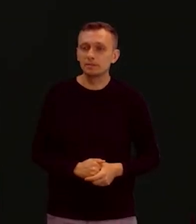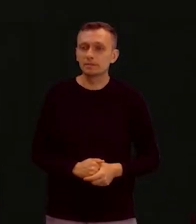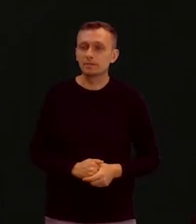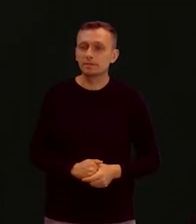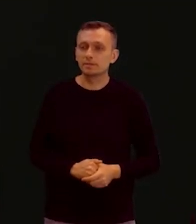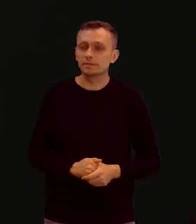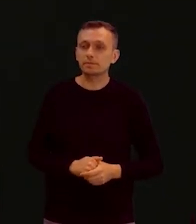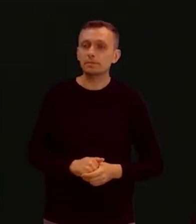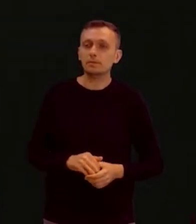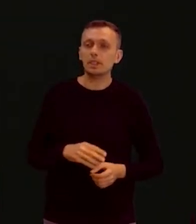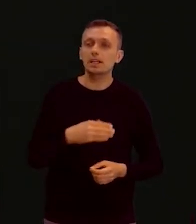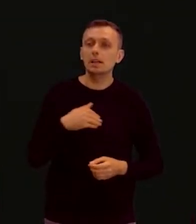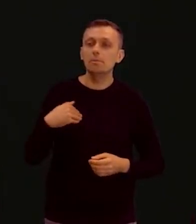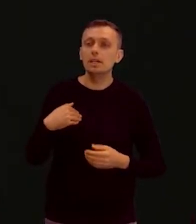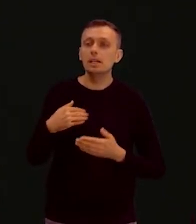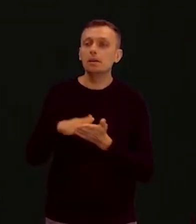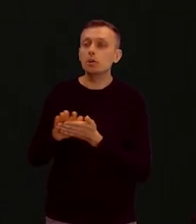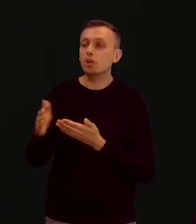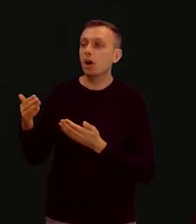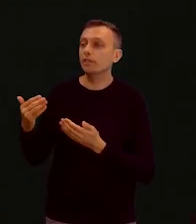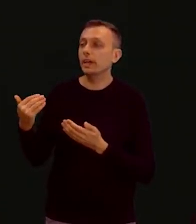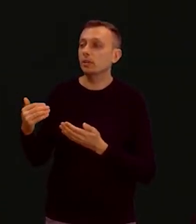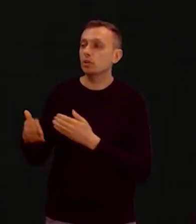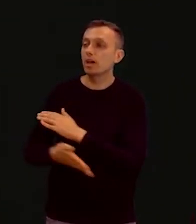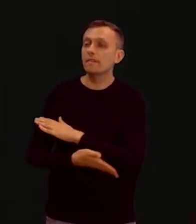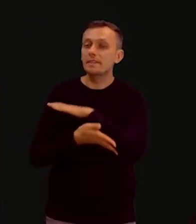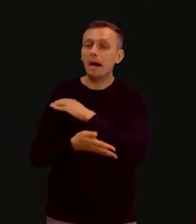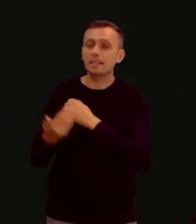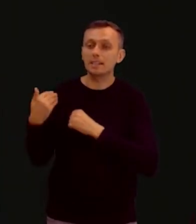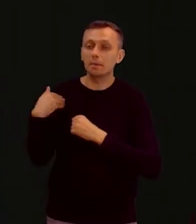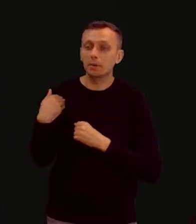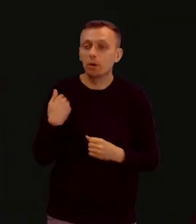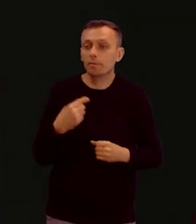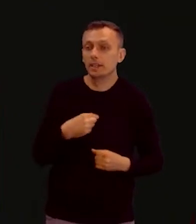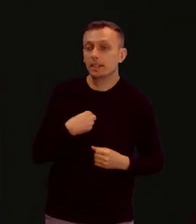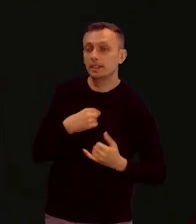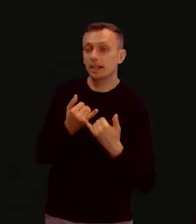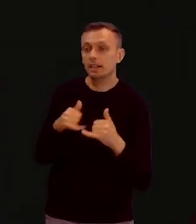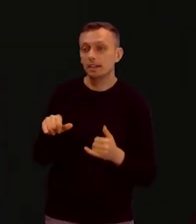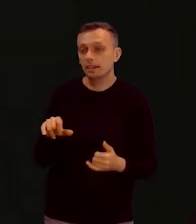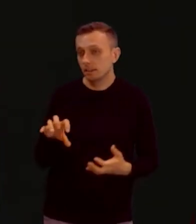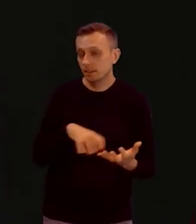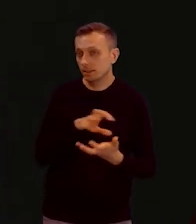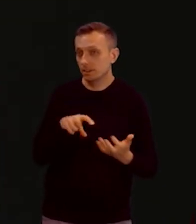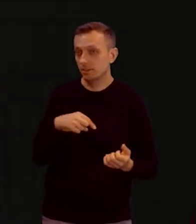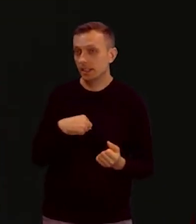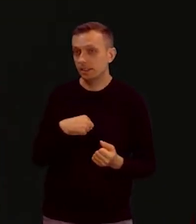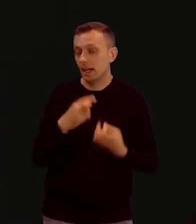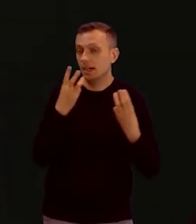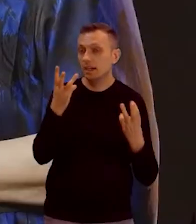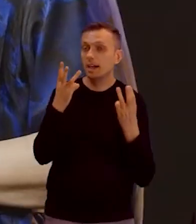od pastora, od społeczności. Ja przychodzę trochę z innego świata. Jestem na waszym nabożeństwie po raz